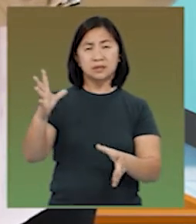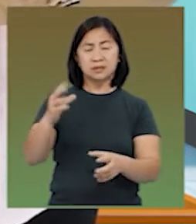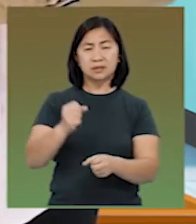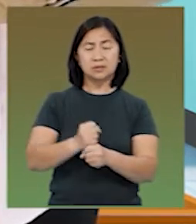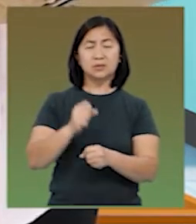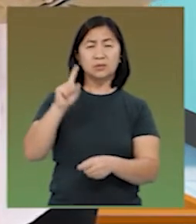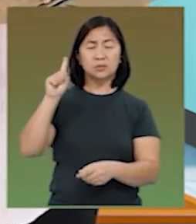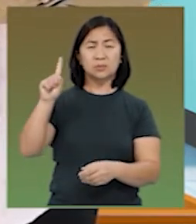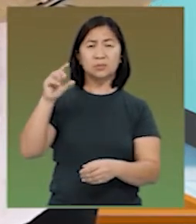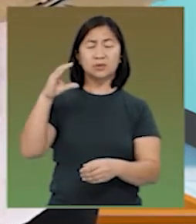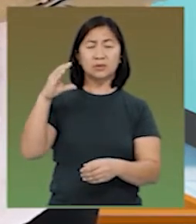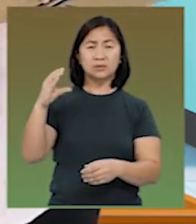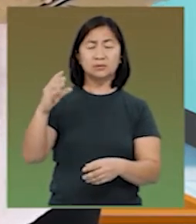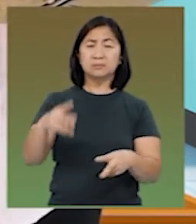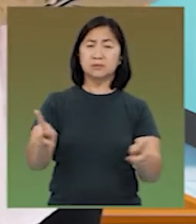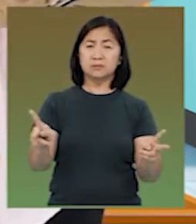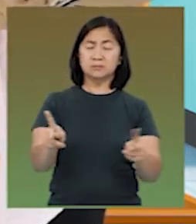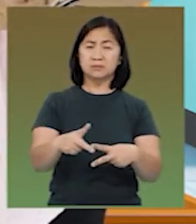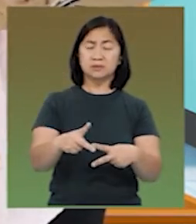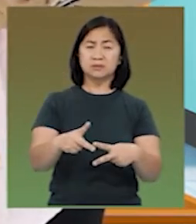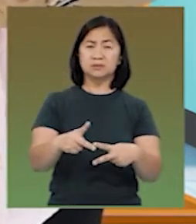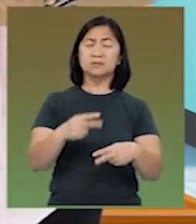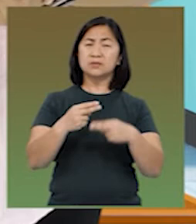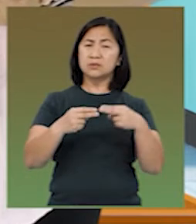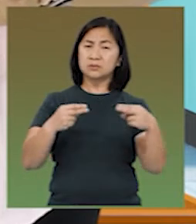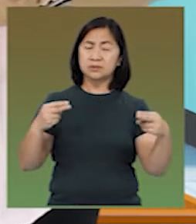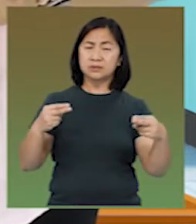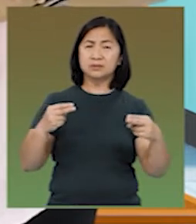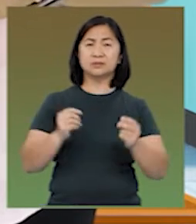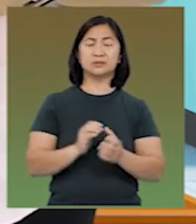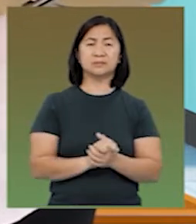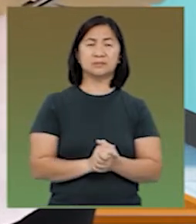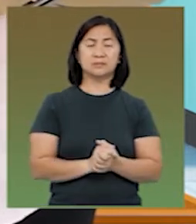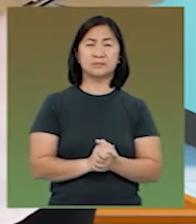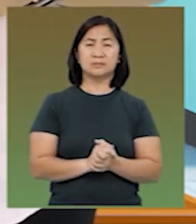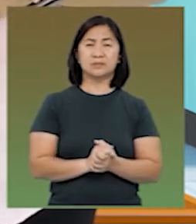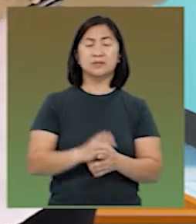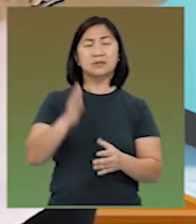Nakuha nyo ang 100 na bilang ng mga packs ng noodles.